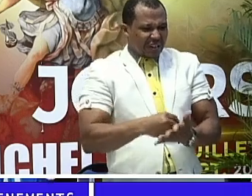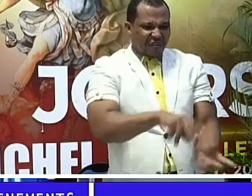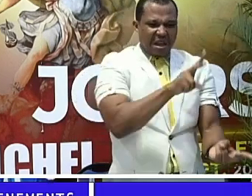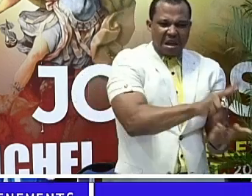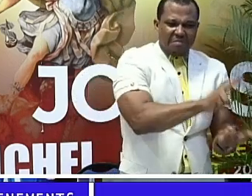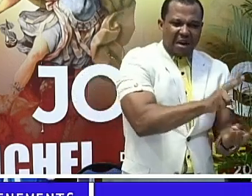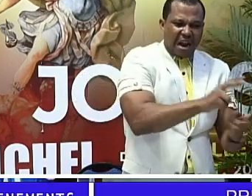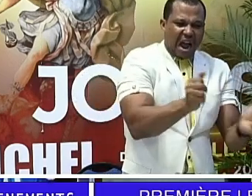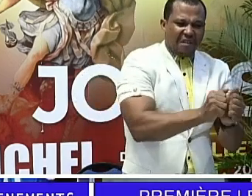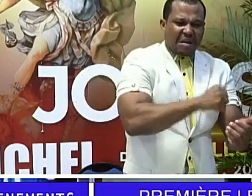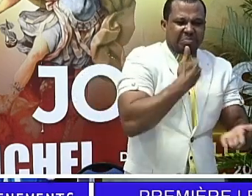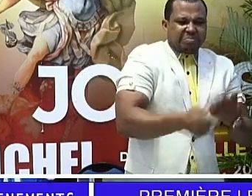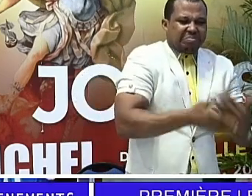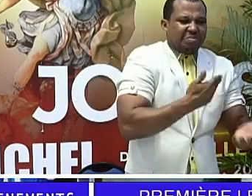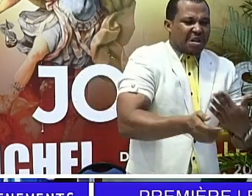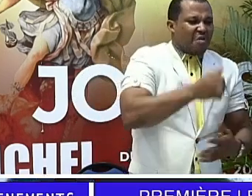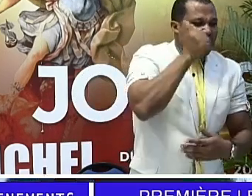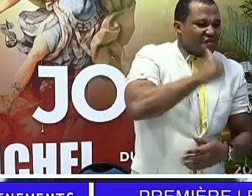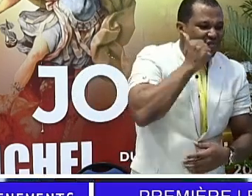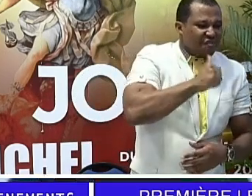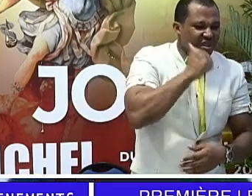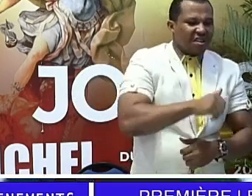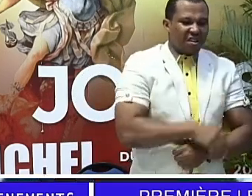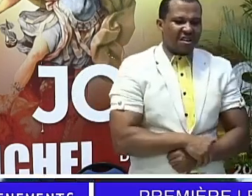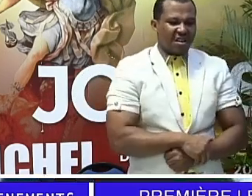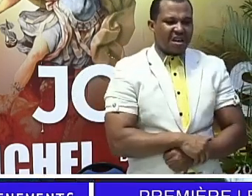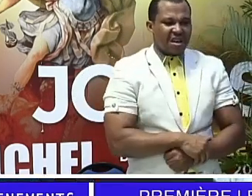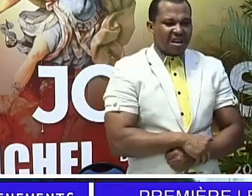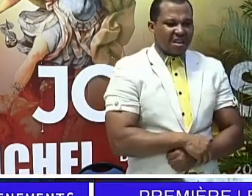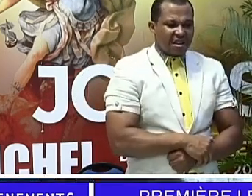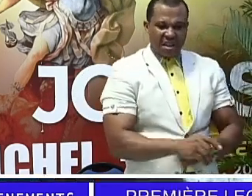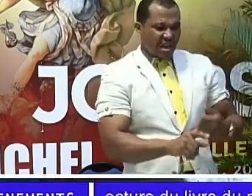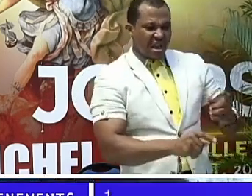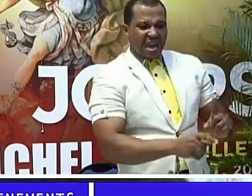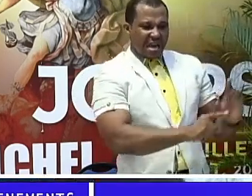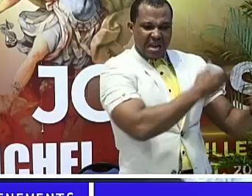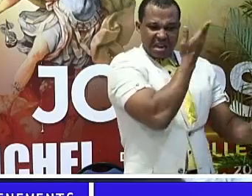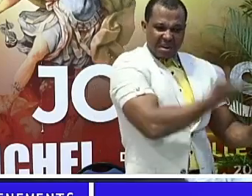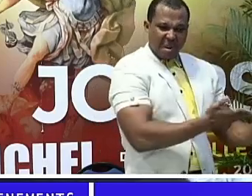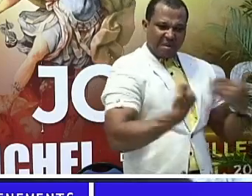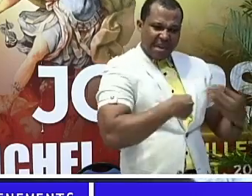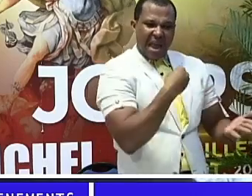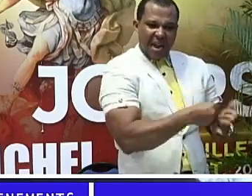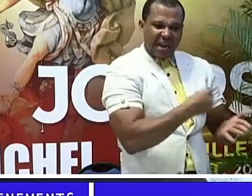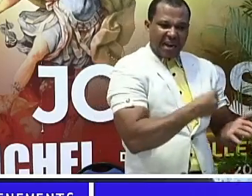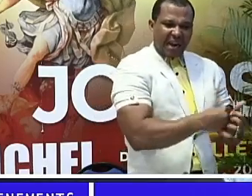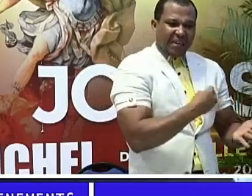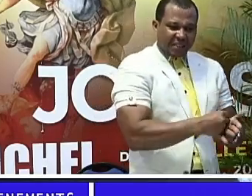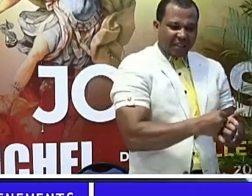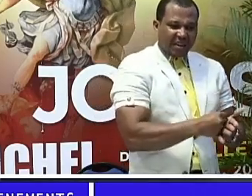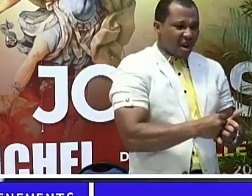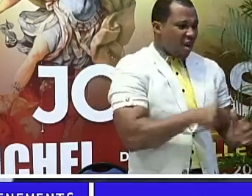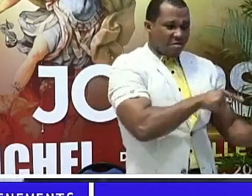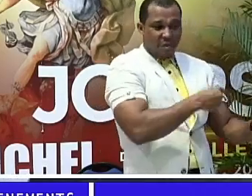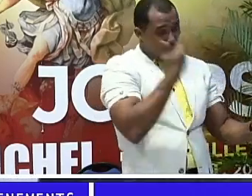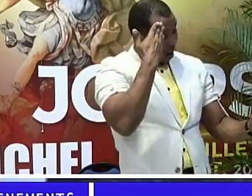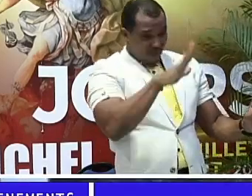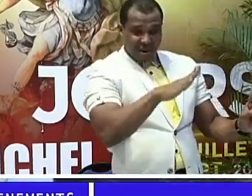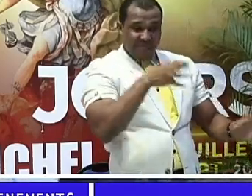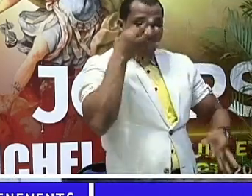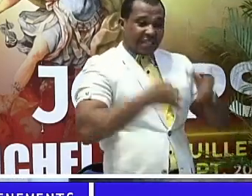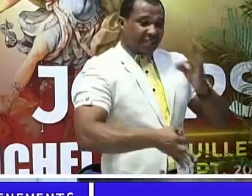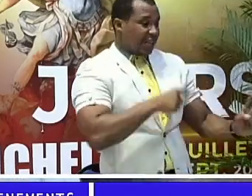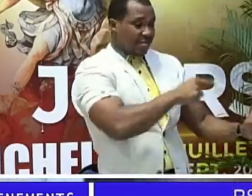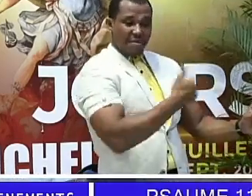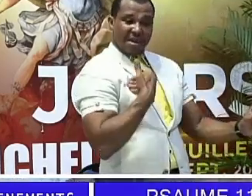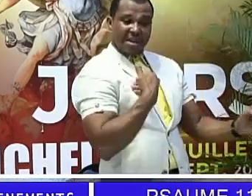fè fille fè salé nèg la gen l'argent pour ça dollar là ou pas même kon si nèg la gen l'argent nèg